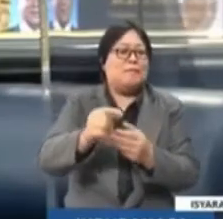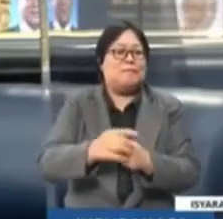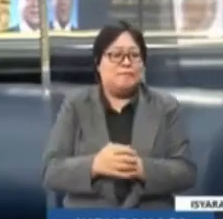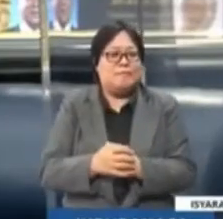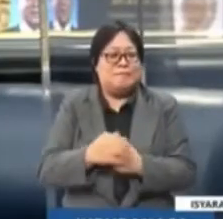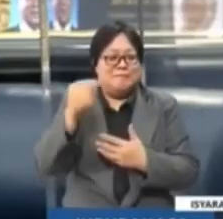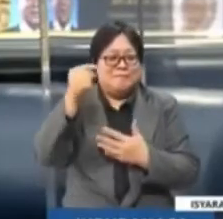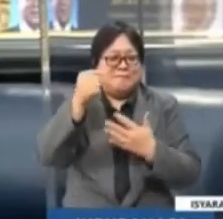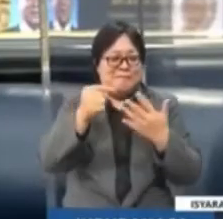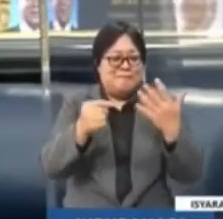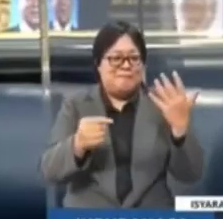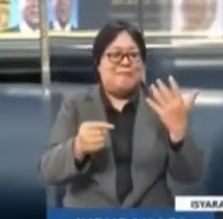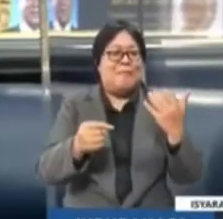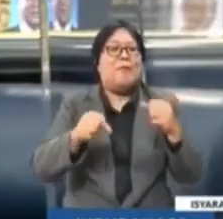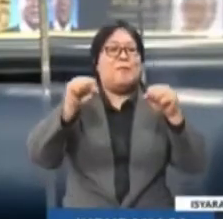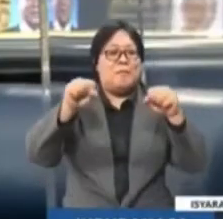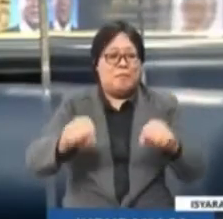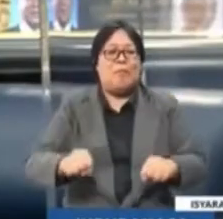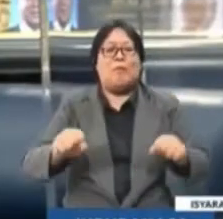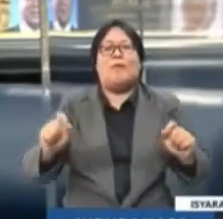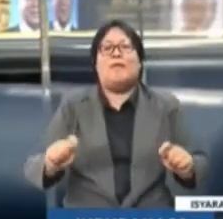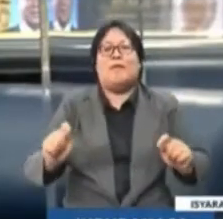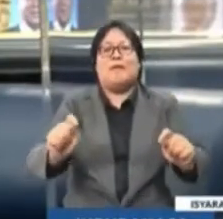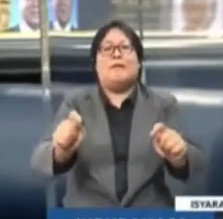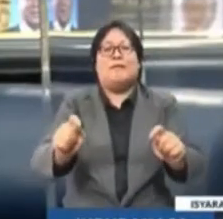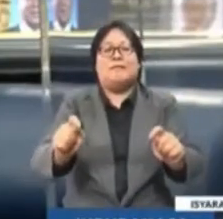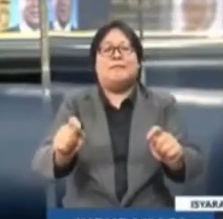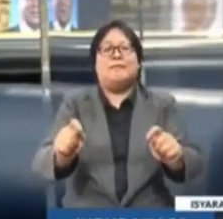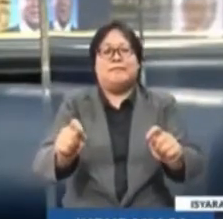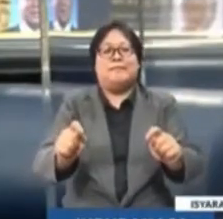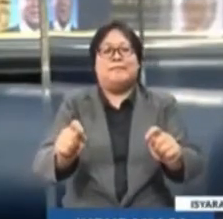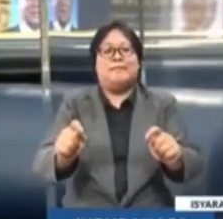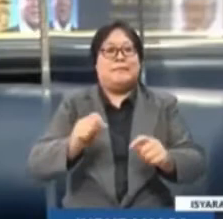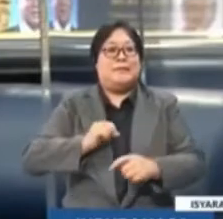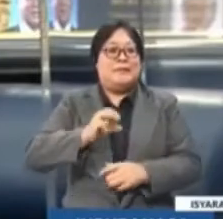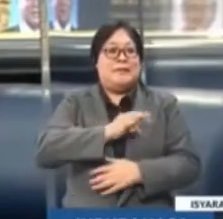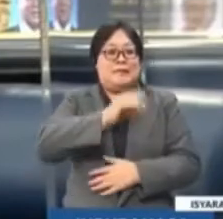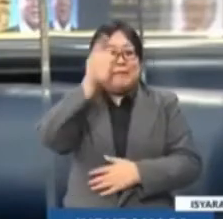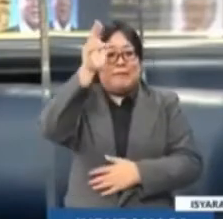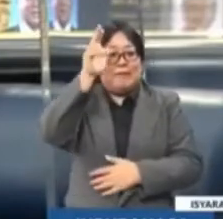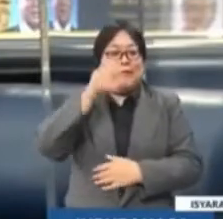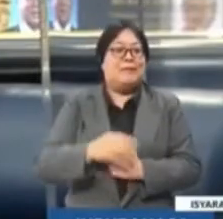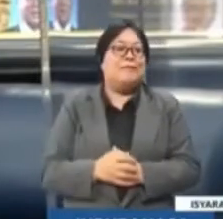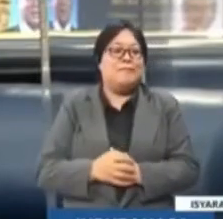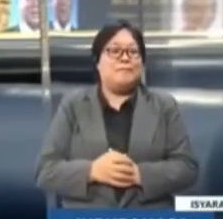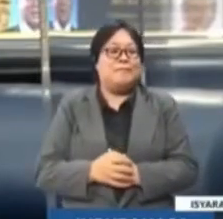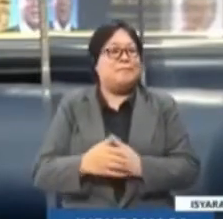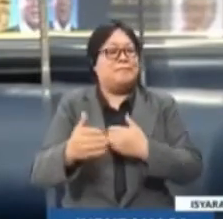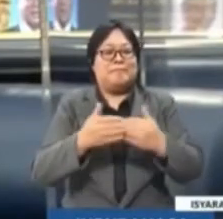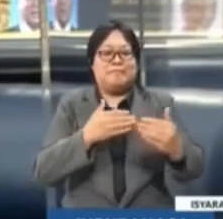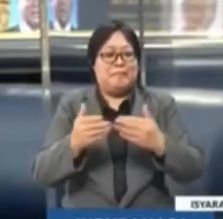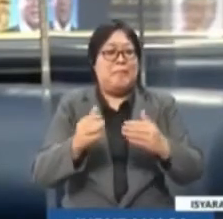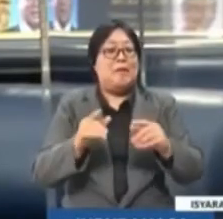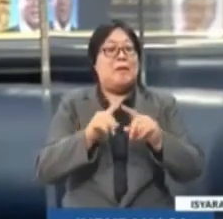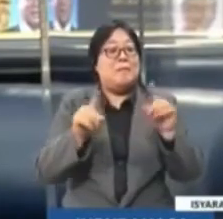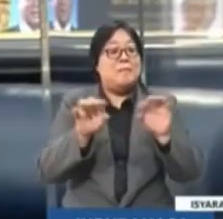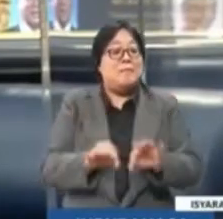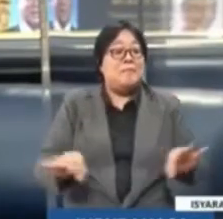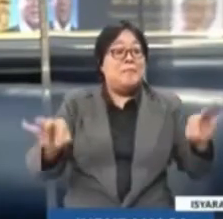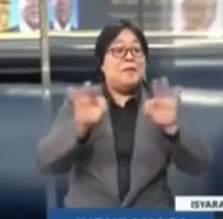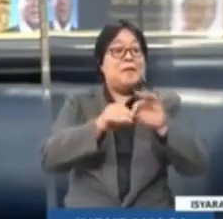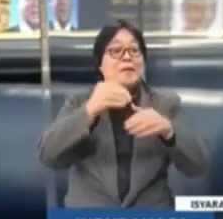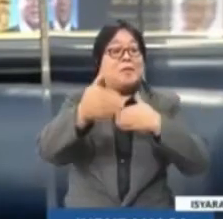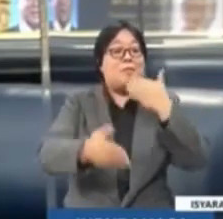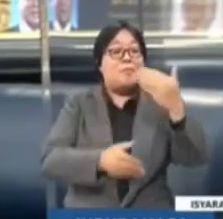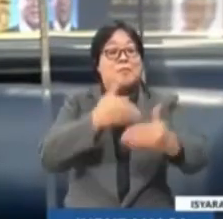semua daftar yang boleh itu ambil tindakan kepada kaki tanya tawaf ataupun proses keadilan